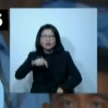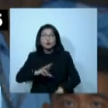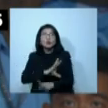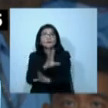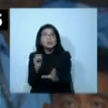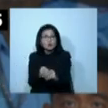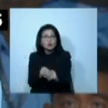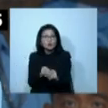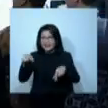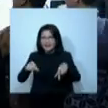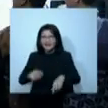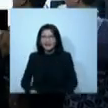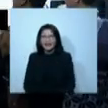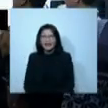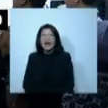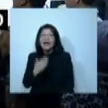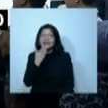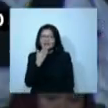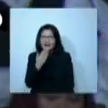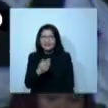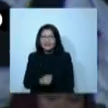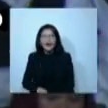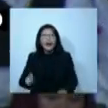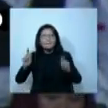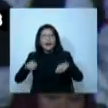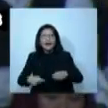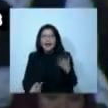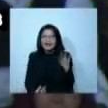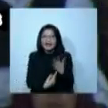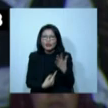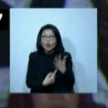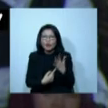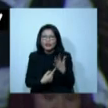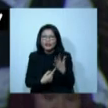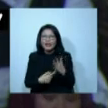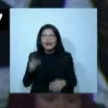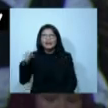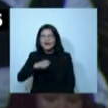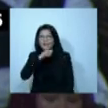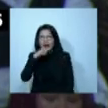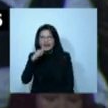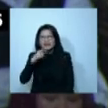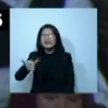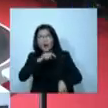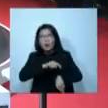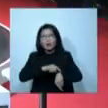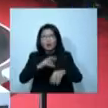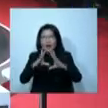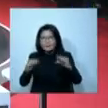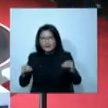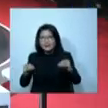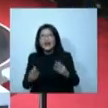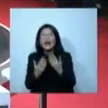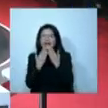kebagiaan untuk mobil dan mendapatkan dukungan politik misalnya bagi pendukung Ani semalam pasti yang dikutip itu adalah